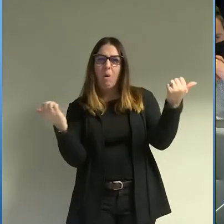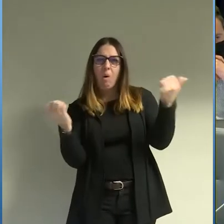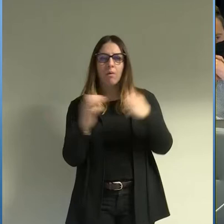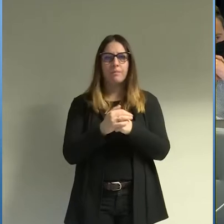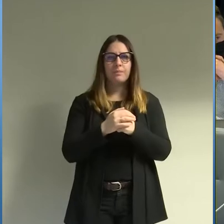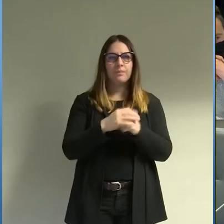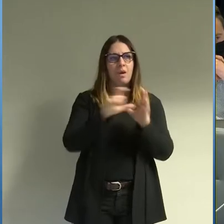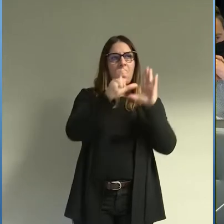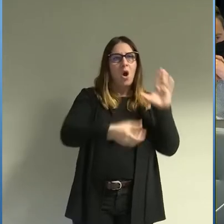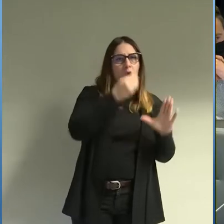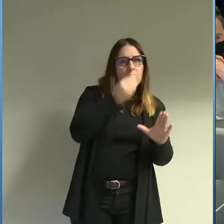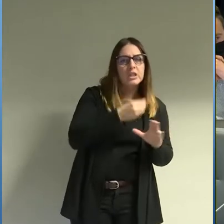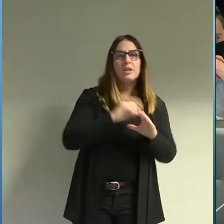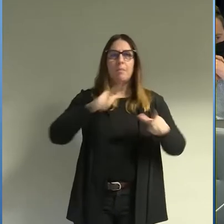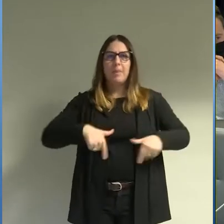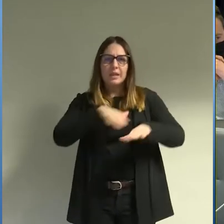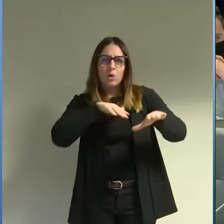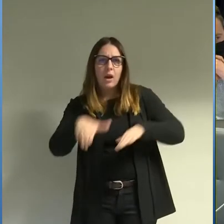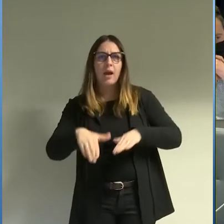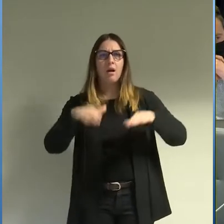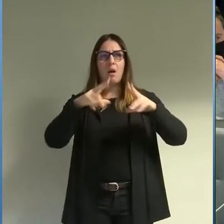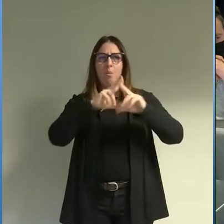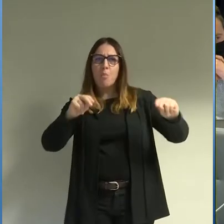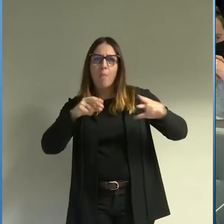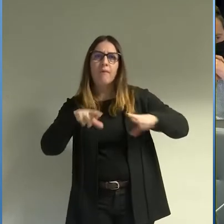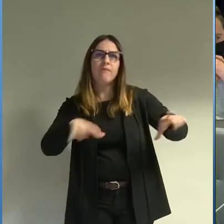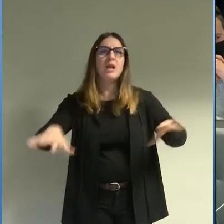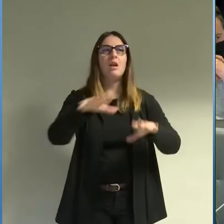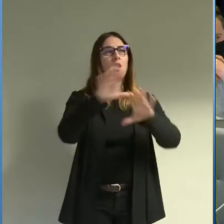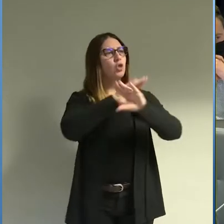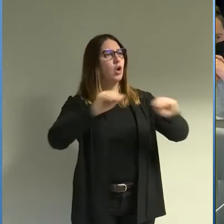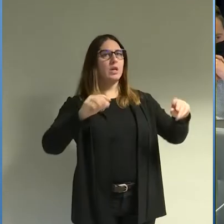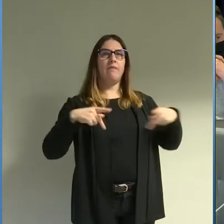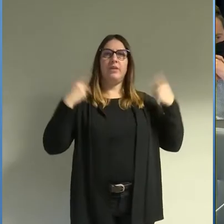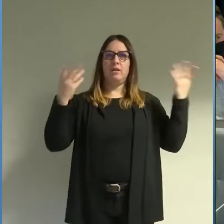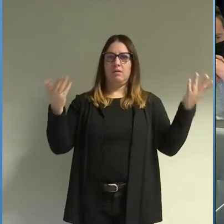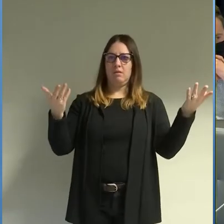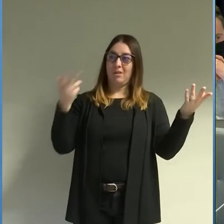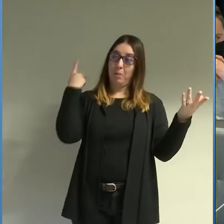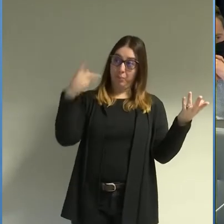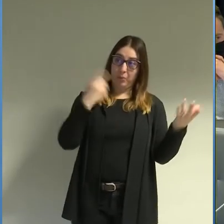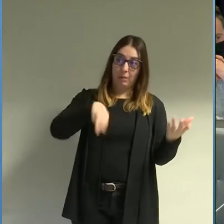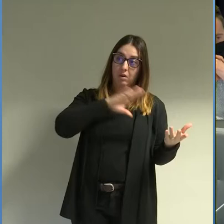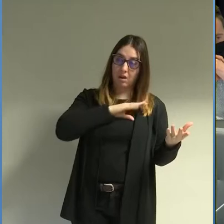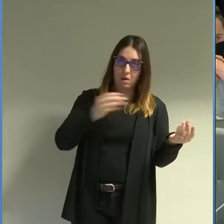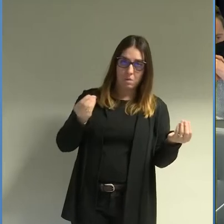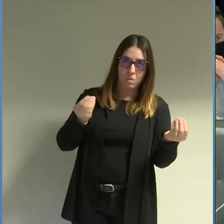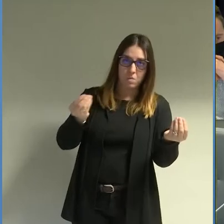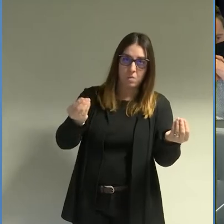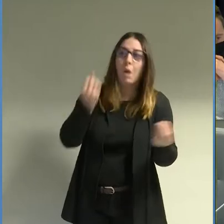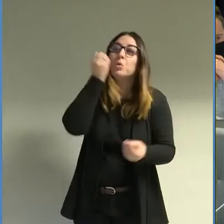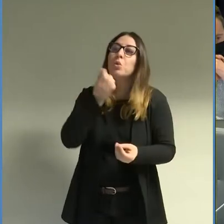et le périscolaire la propreté la tranquillité publique voyez tous ces trucs qui appartient à votre responsabilité de gérer au quotidien